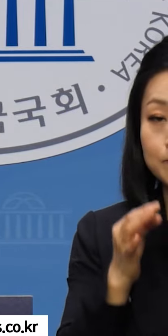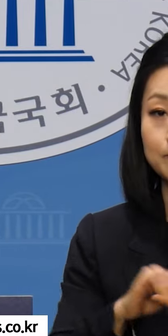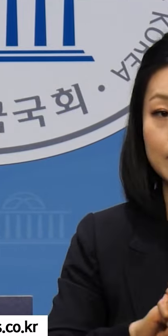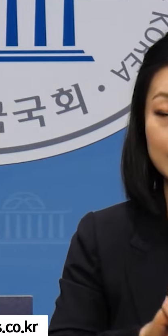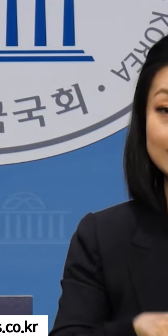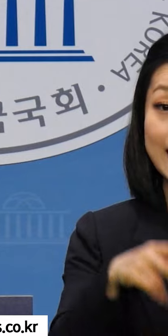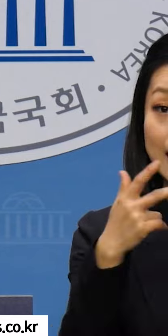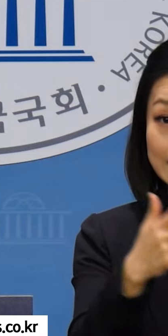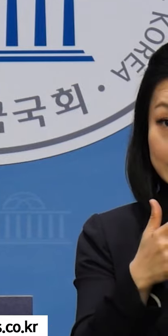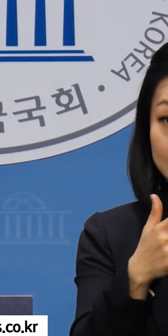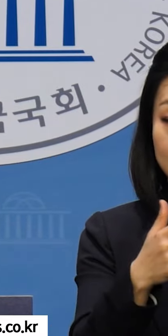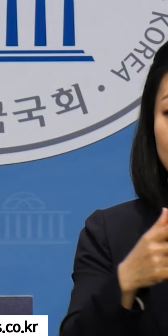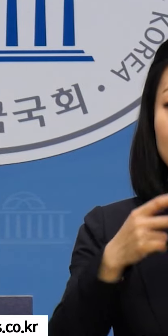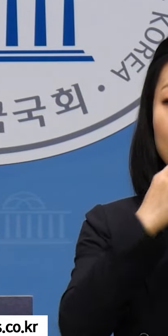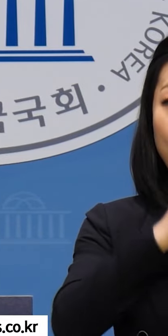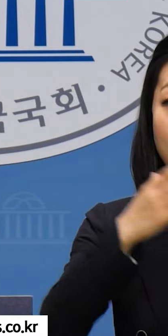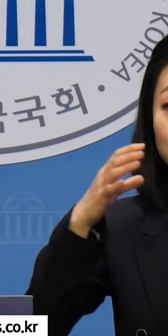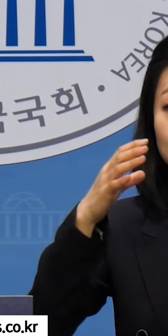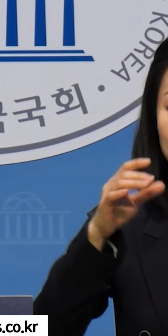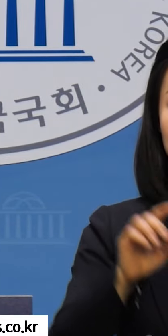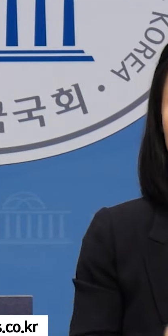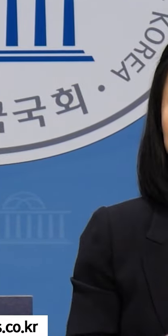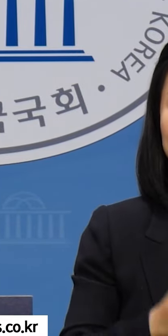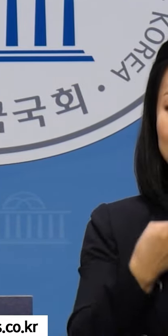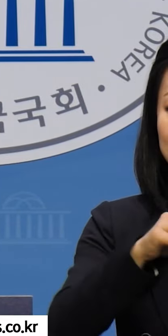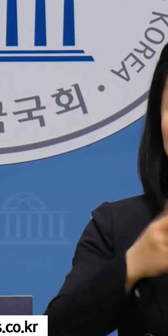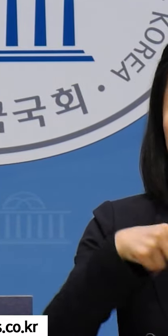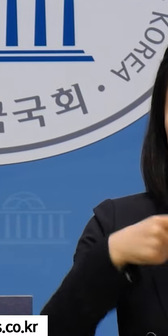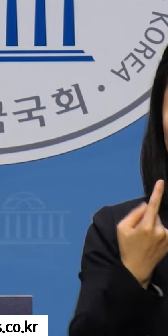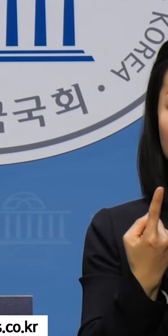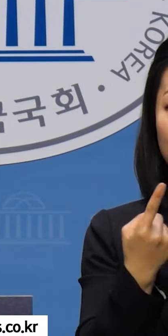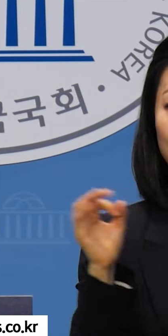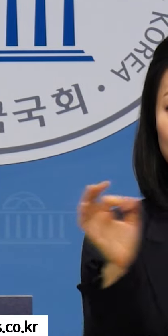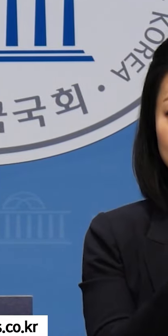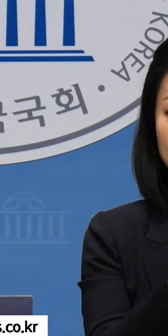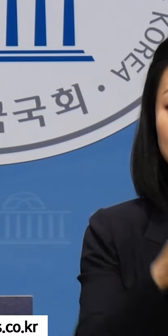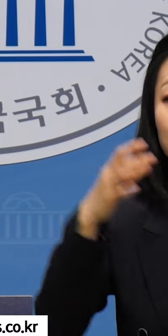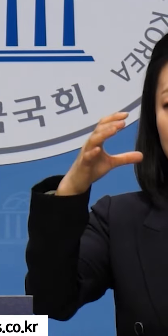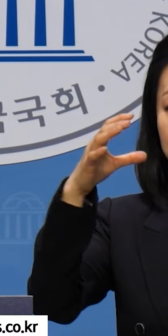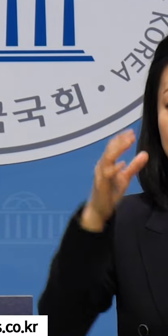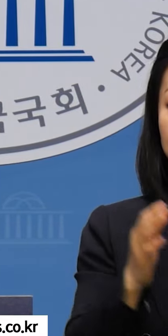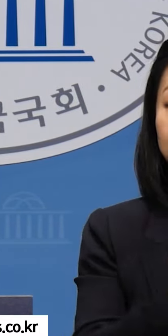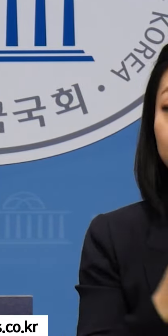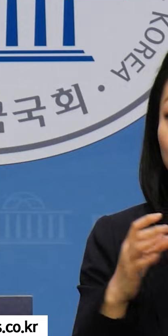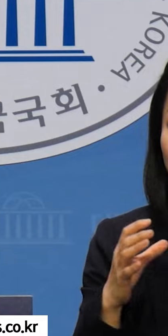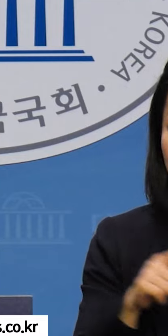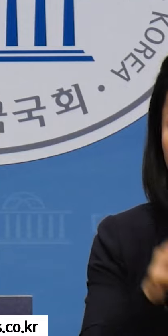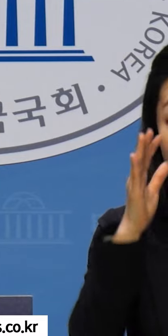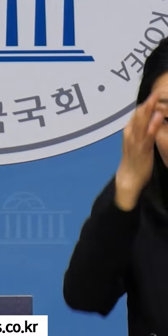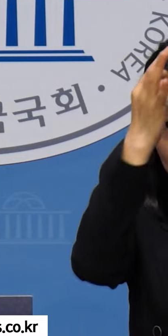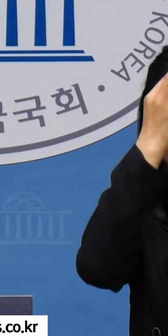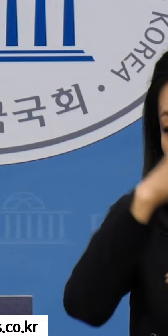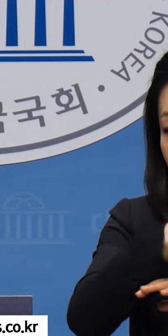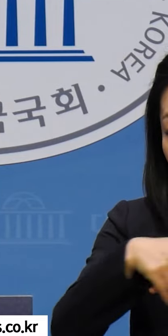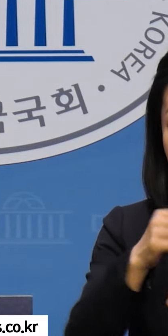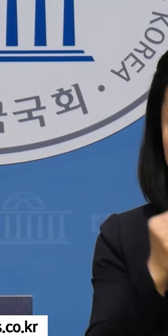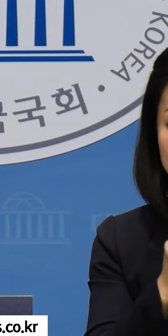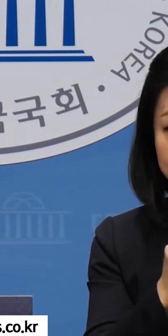앞당기겠다 중립 공화국입니다 넷째 국가의 기초 체력인 과학 기술 정책을